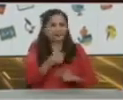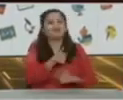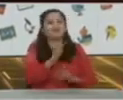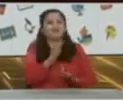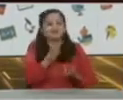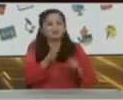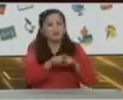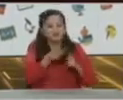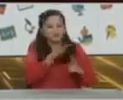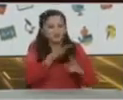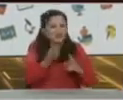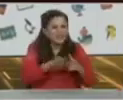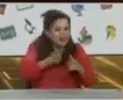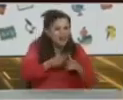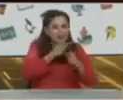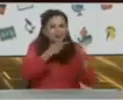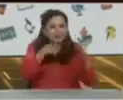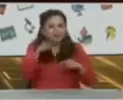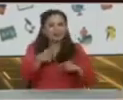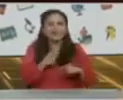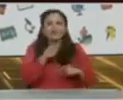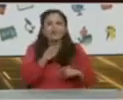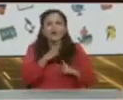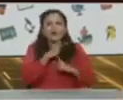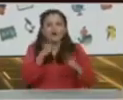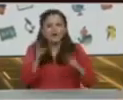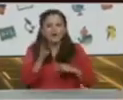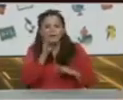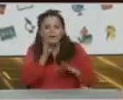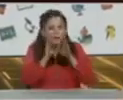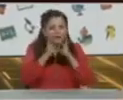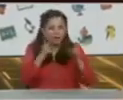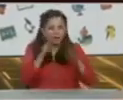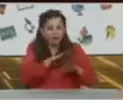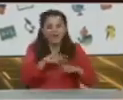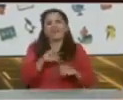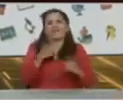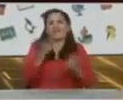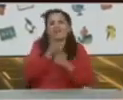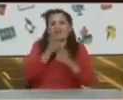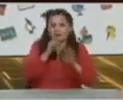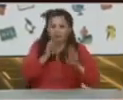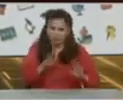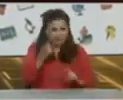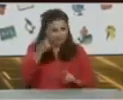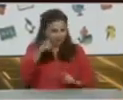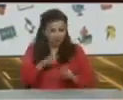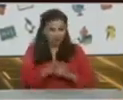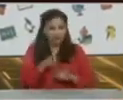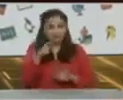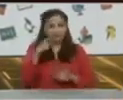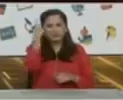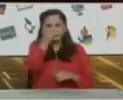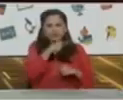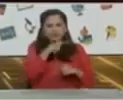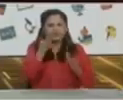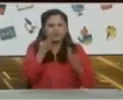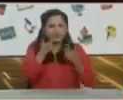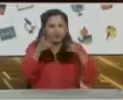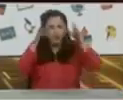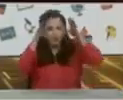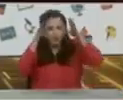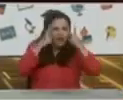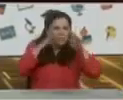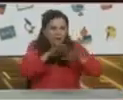लिए कैसी कैसी आवाजें निकालते थे? आप अपने चेहरे के भांति भांति के